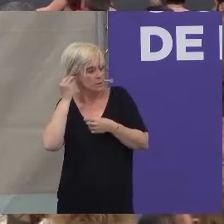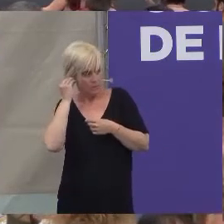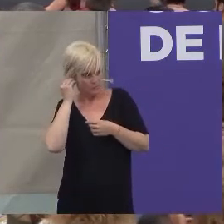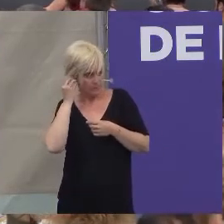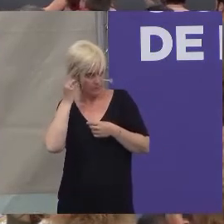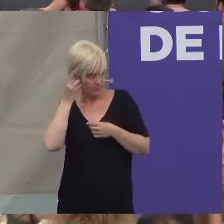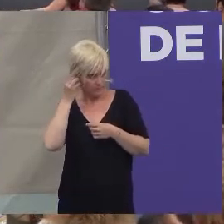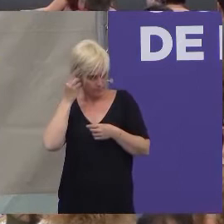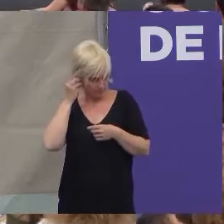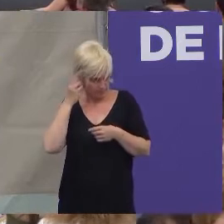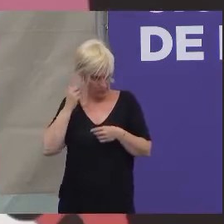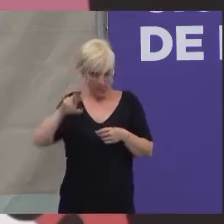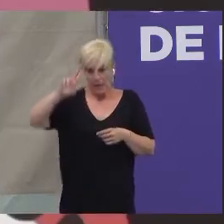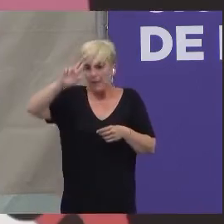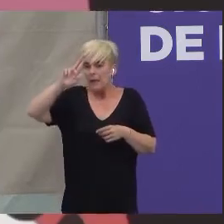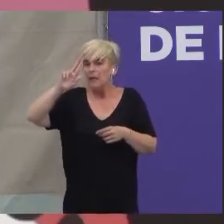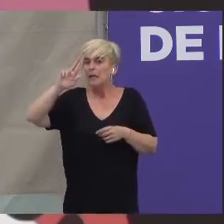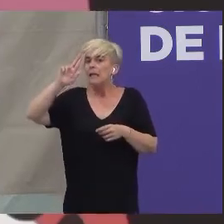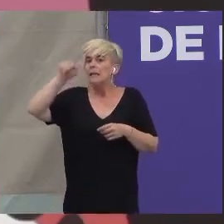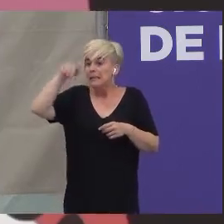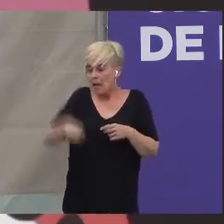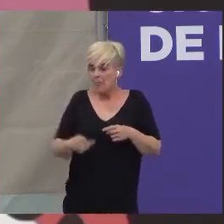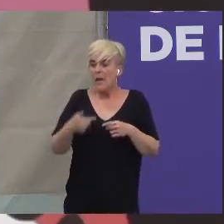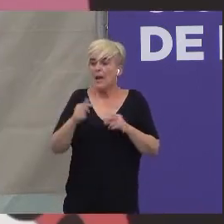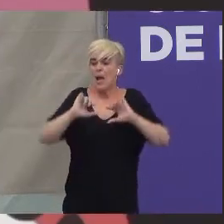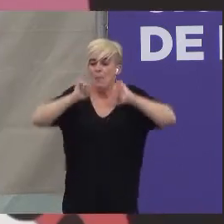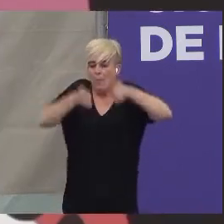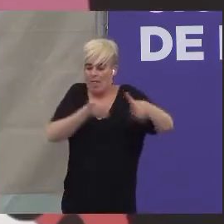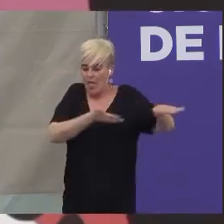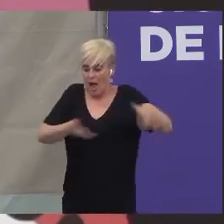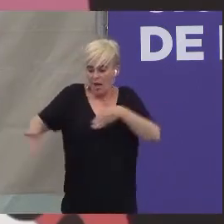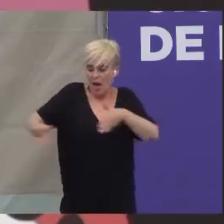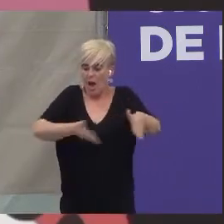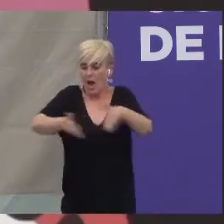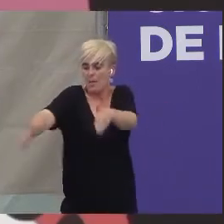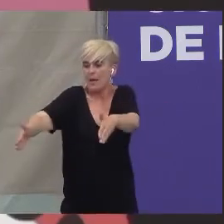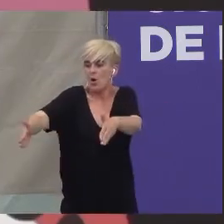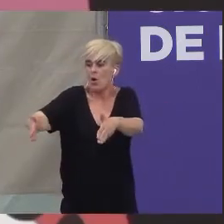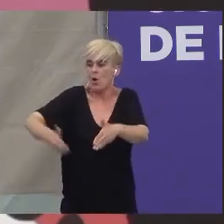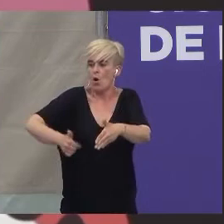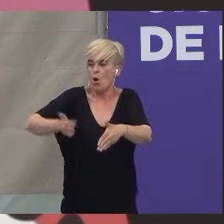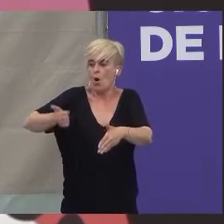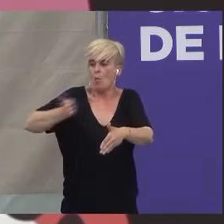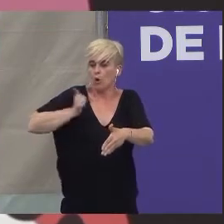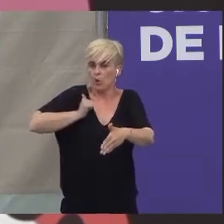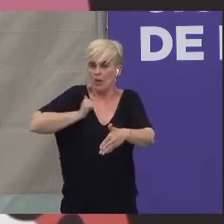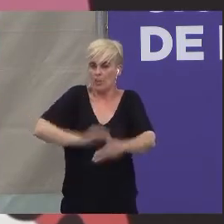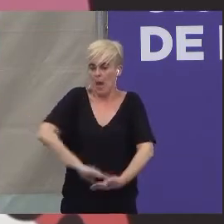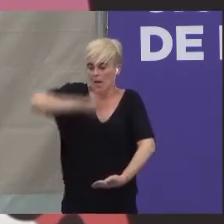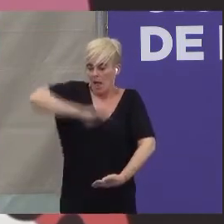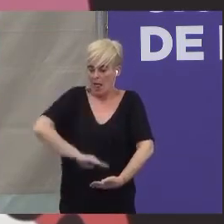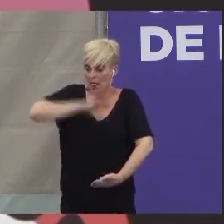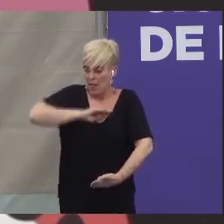Però també hem de prendre aquest camí com una oportunitat de creixement, tant a títol